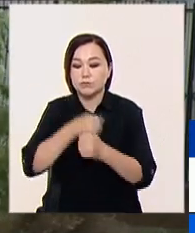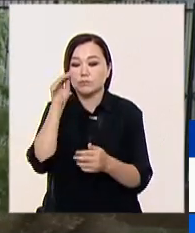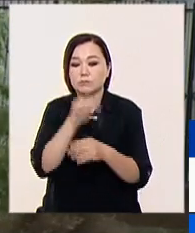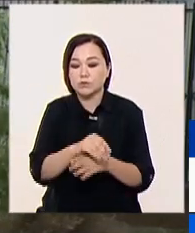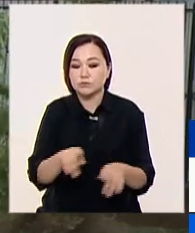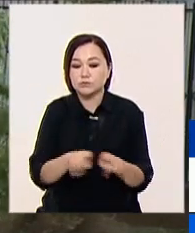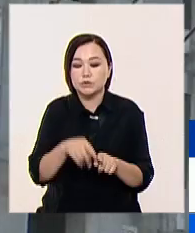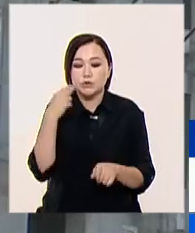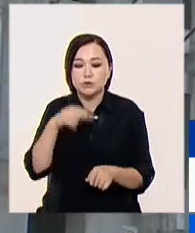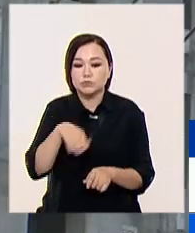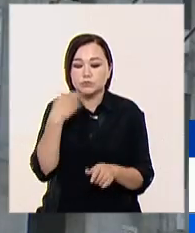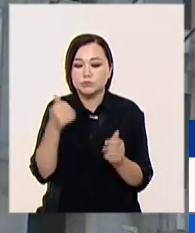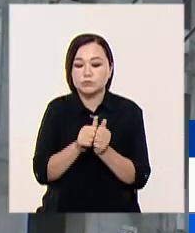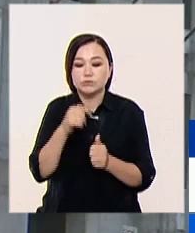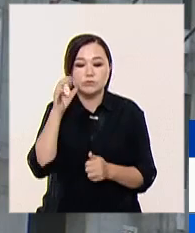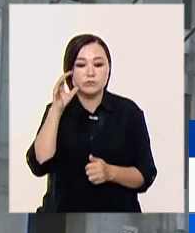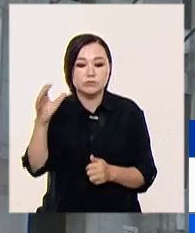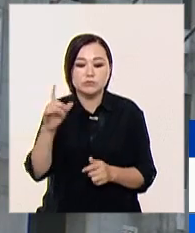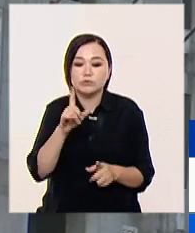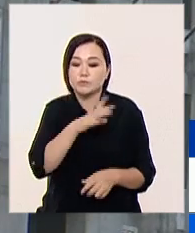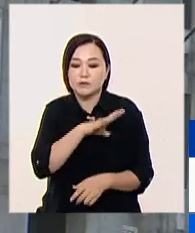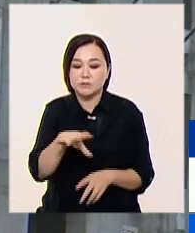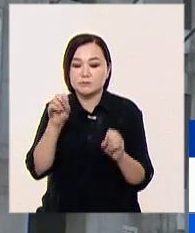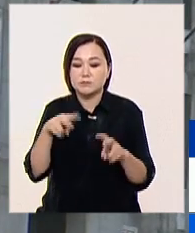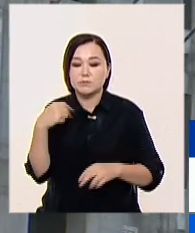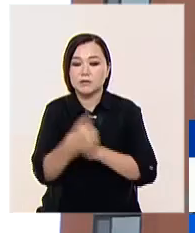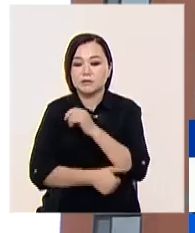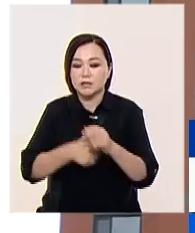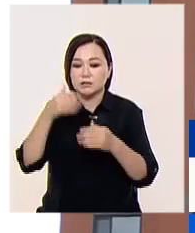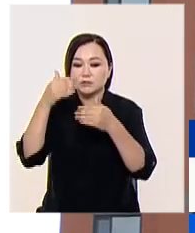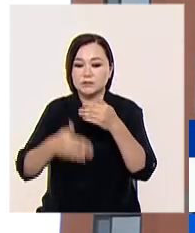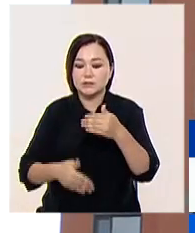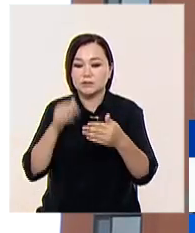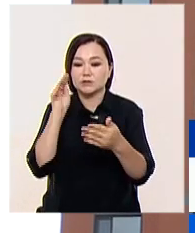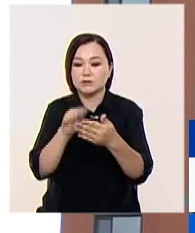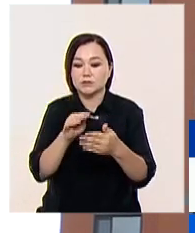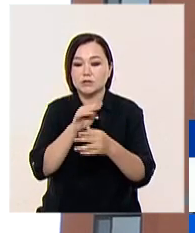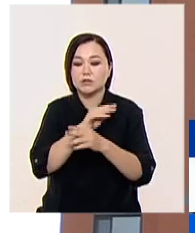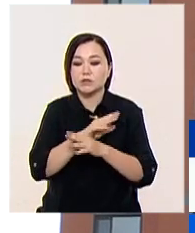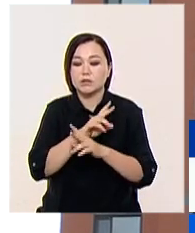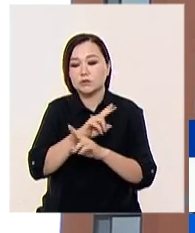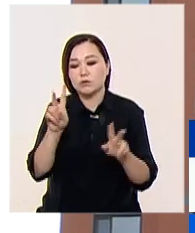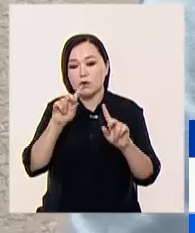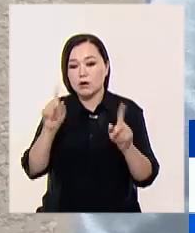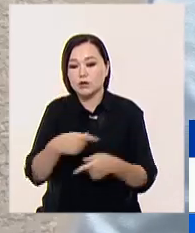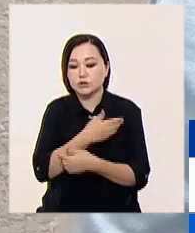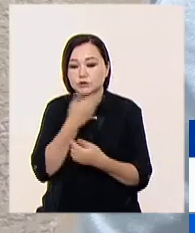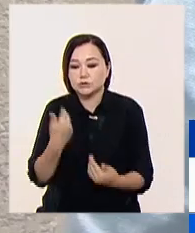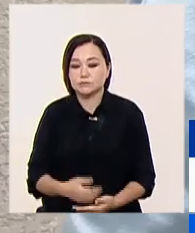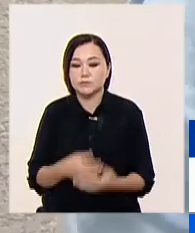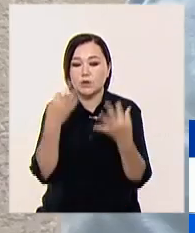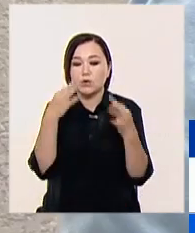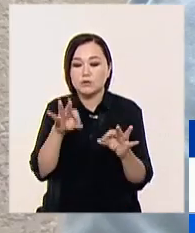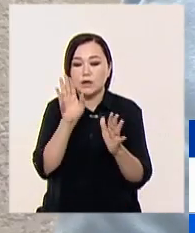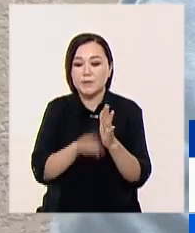Ал тұрғындардың көрші үйден шыққан дыбыстарды естімеу үшін арнайы материал мен қабырғаларын қаптап алуына ешқандай шектеу жоқ. Ешқандай